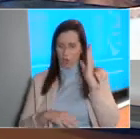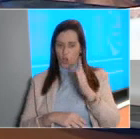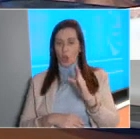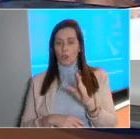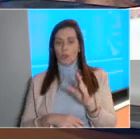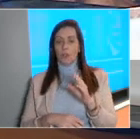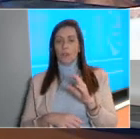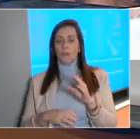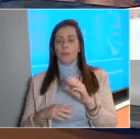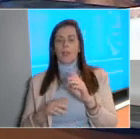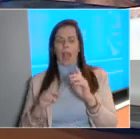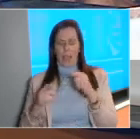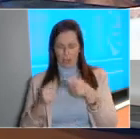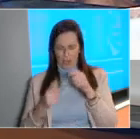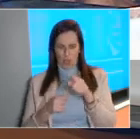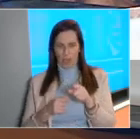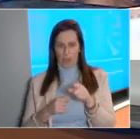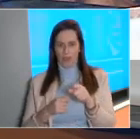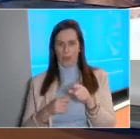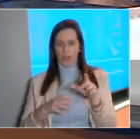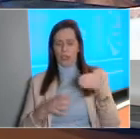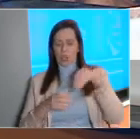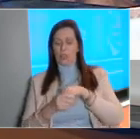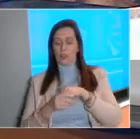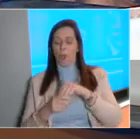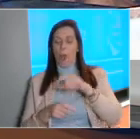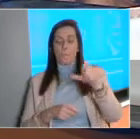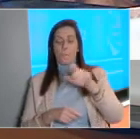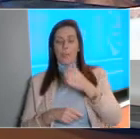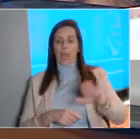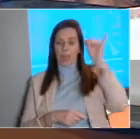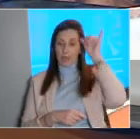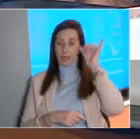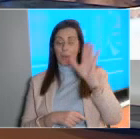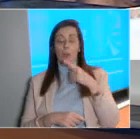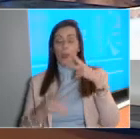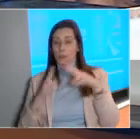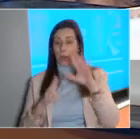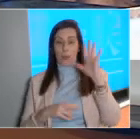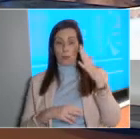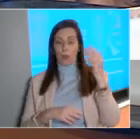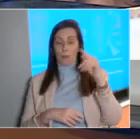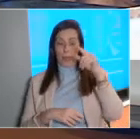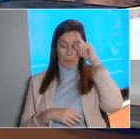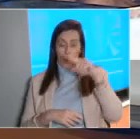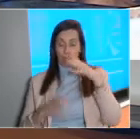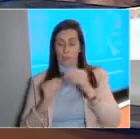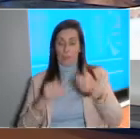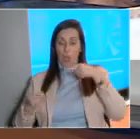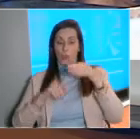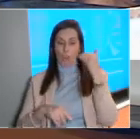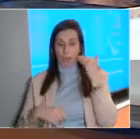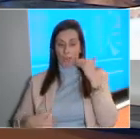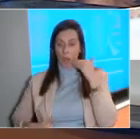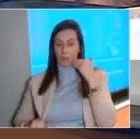דקות. נסכם, נסגור רק את הפינה של, של סיפוח בקעת הירדן. נתניהו סיפר שבין היתר הפגישה שלו ביום חמישי בליסבון עם שר החוץ